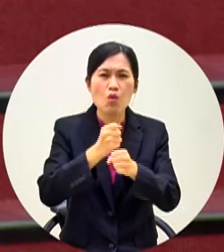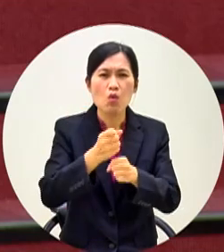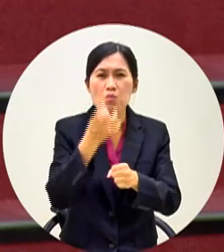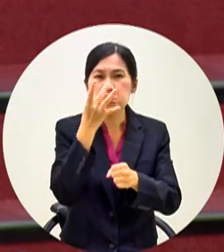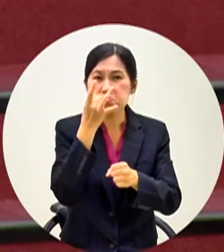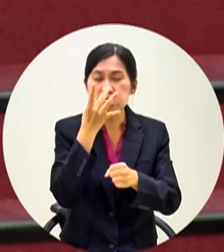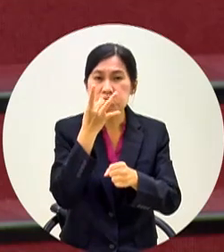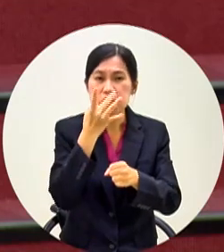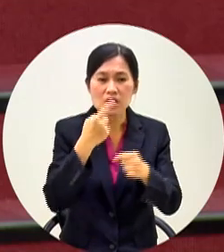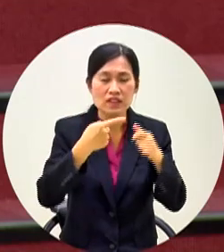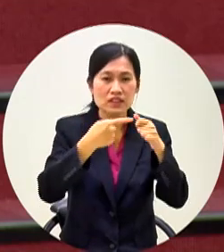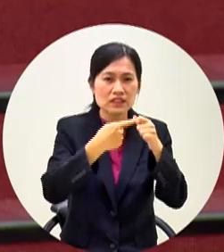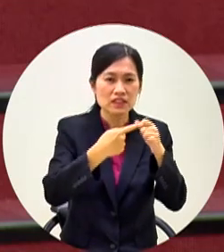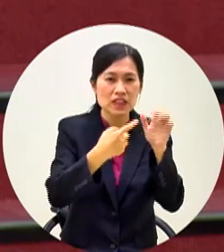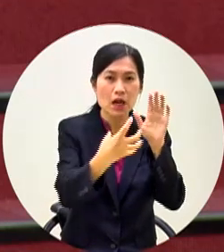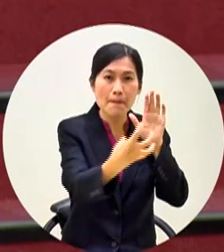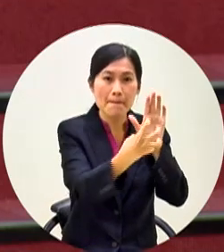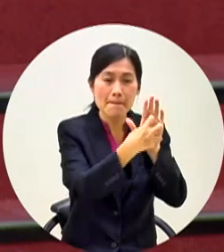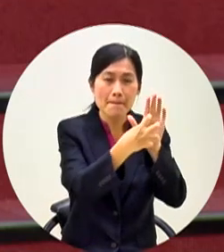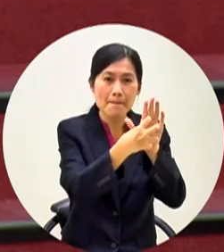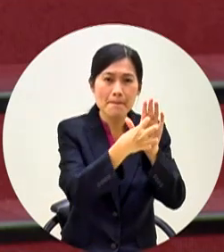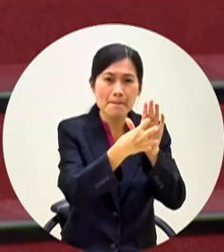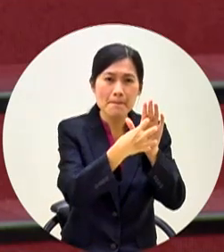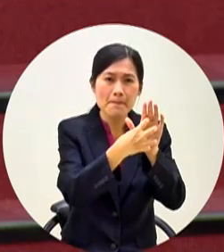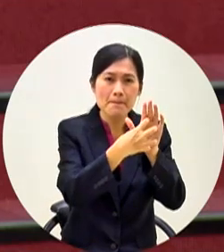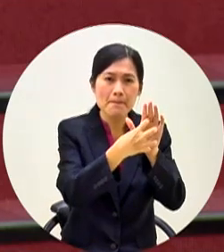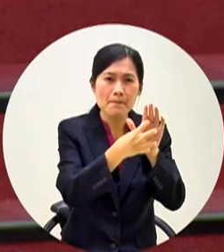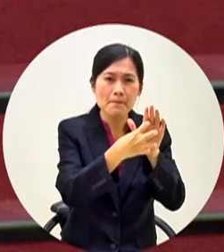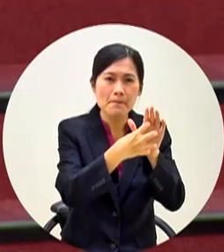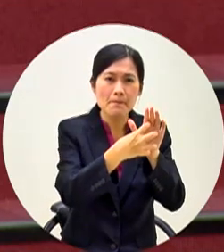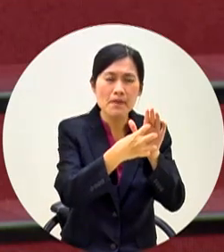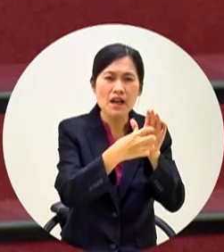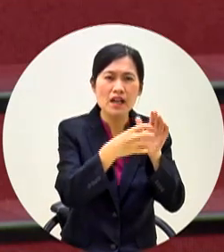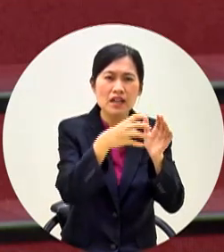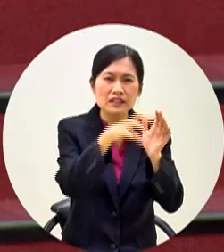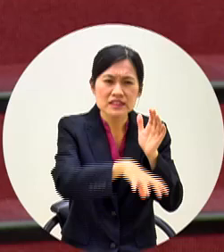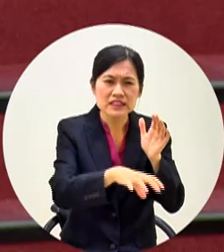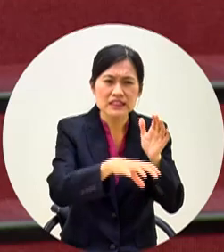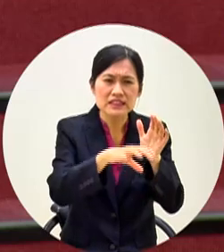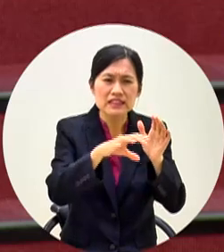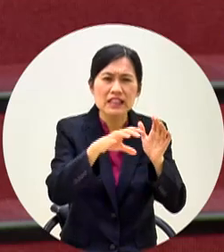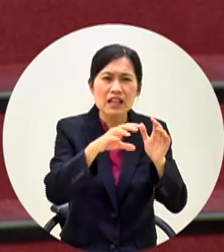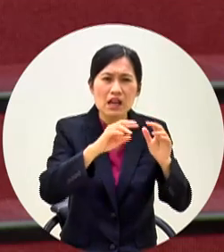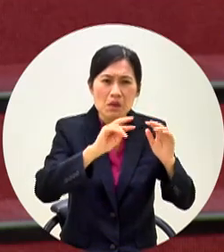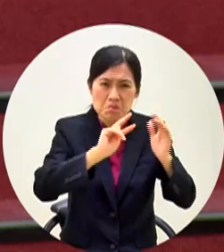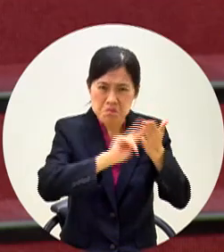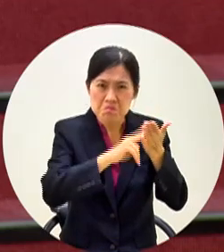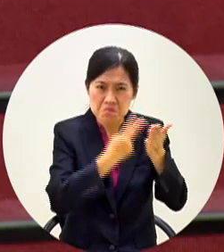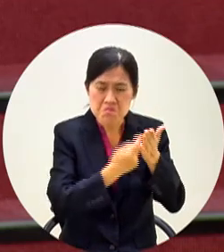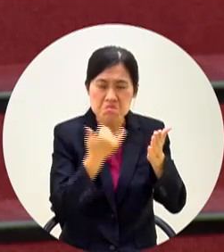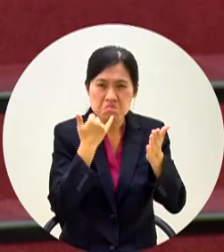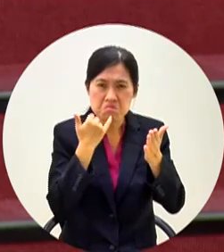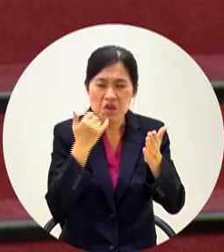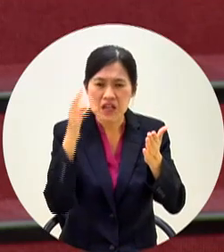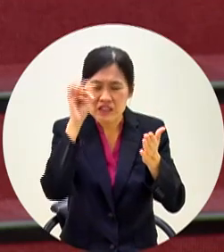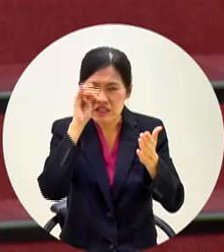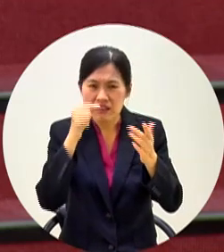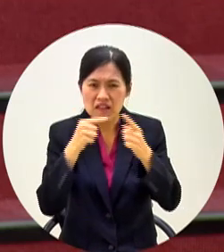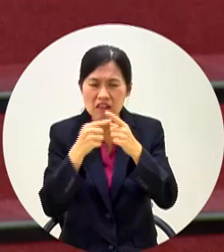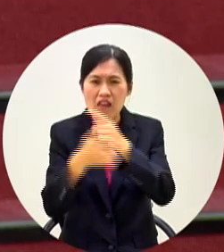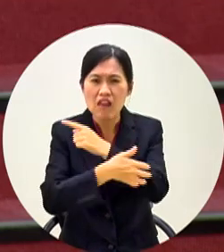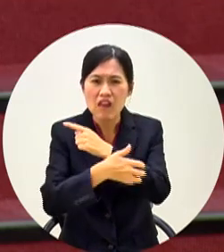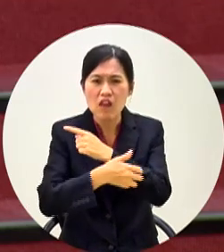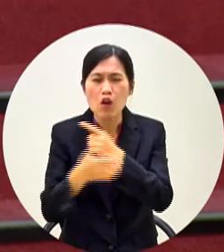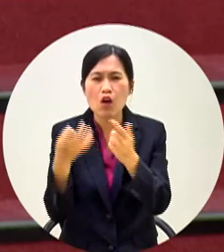于标示在产地容易被更改；第二个是稽查的人力是不足的；第三呢，在中央的食品登录